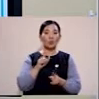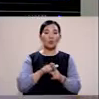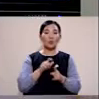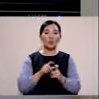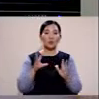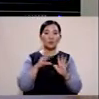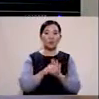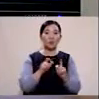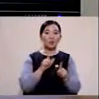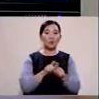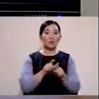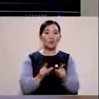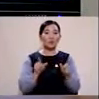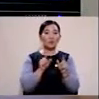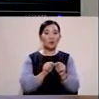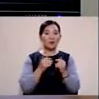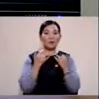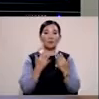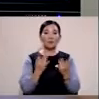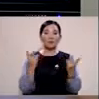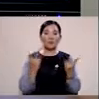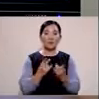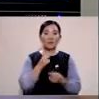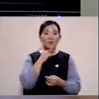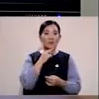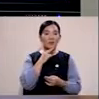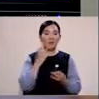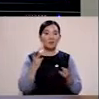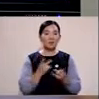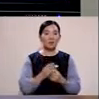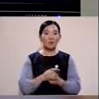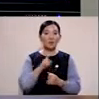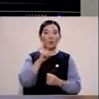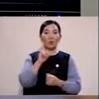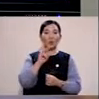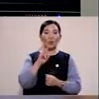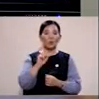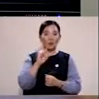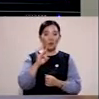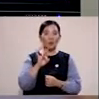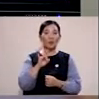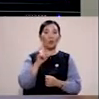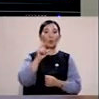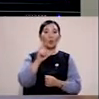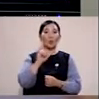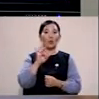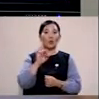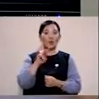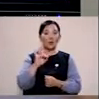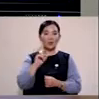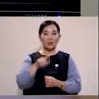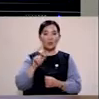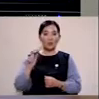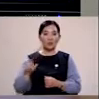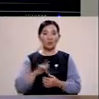so'z birikmalari tuzishimiz talab etilar ekan. Diqqat qilamiz. Hunar, hunarli inson.